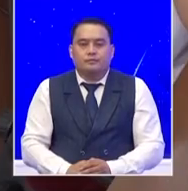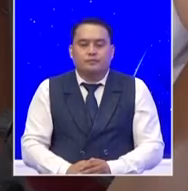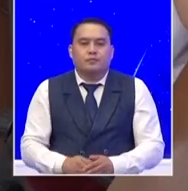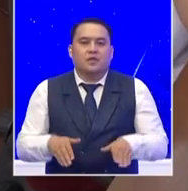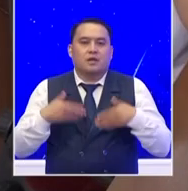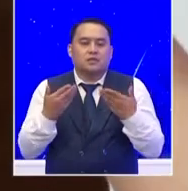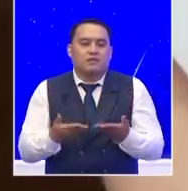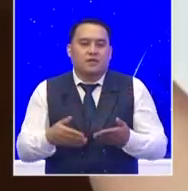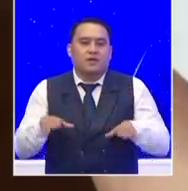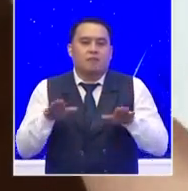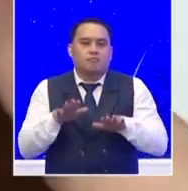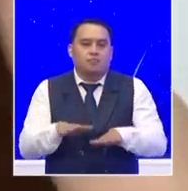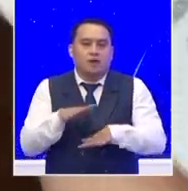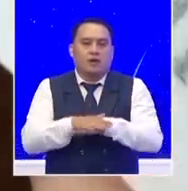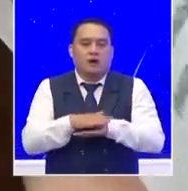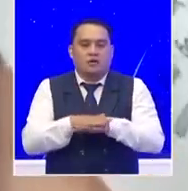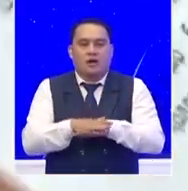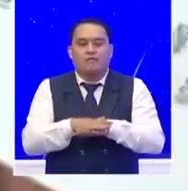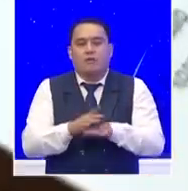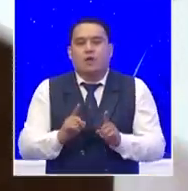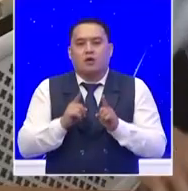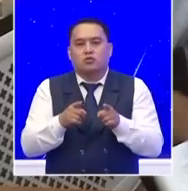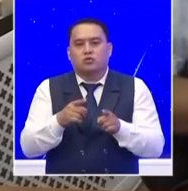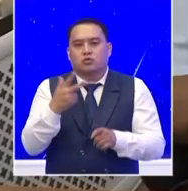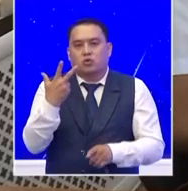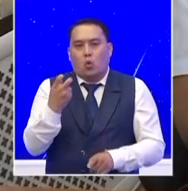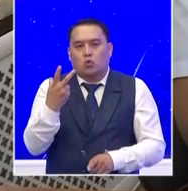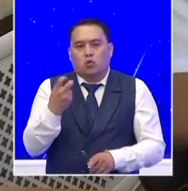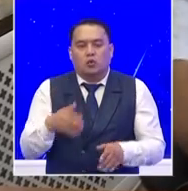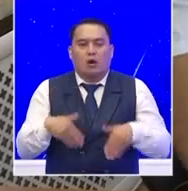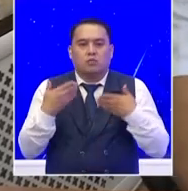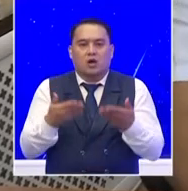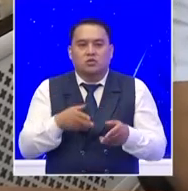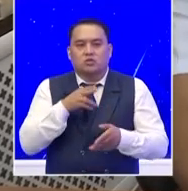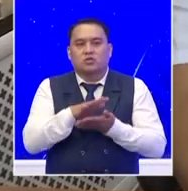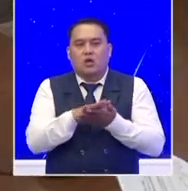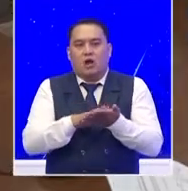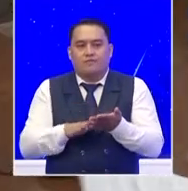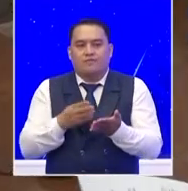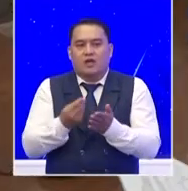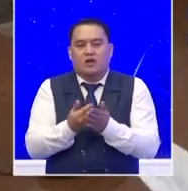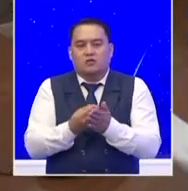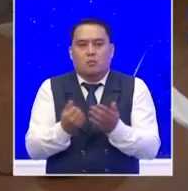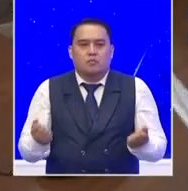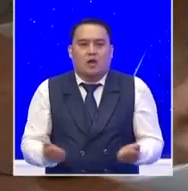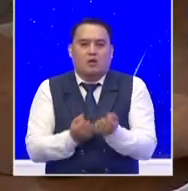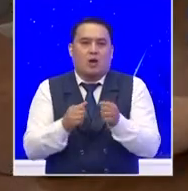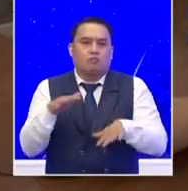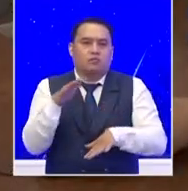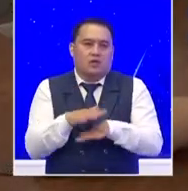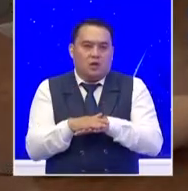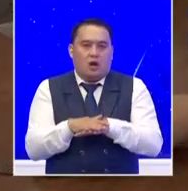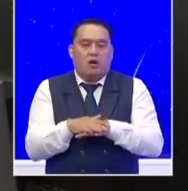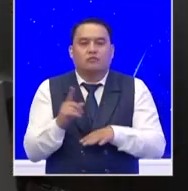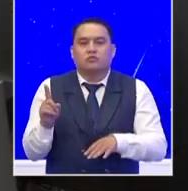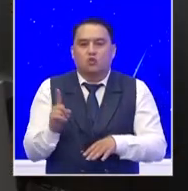представительство Нацбанка от предпринимателей Алматинской области поступило более 300 обращений о необоснованном отказе финансовой поддержки банками второго уровня. К